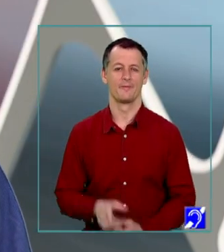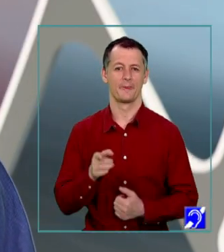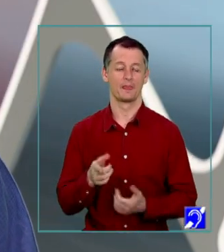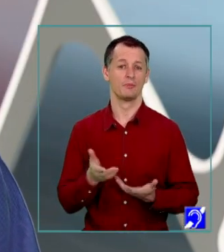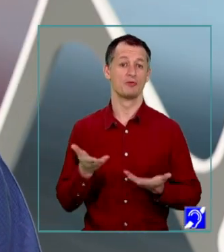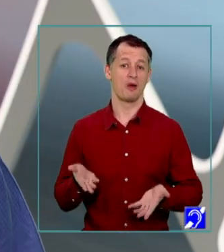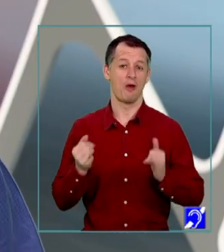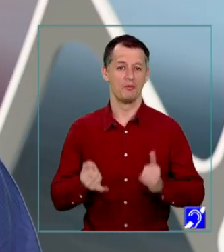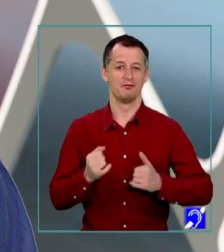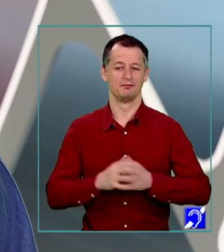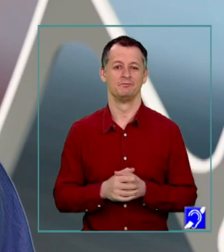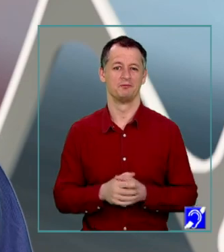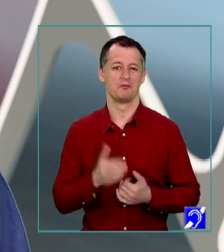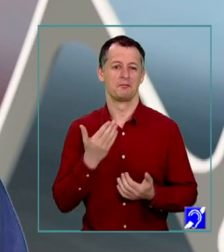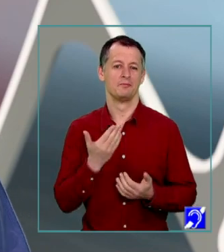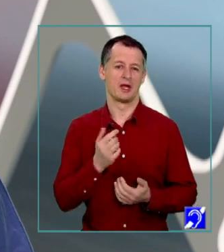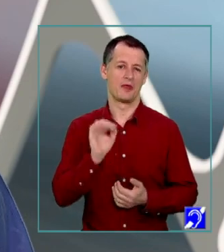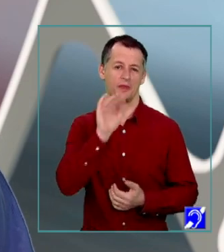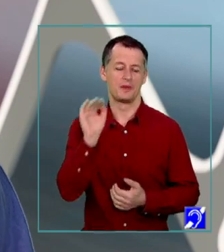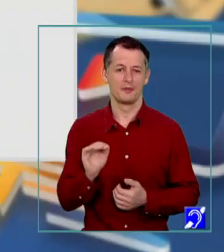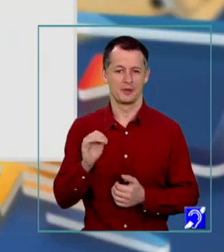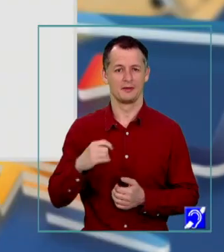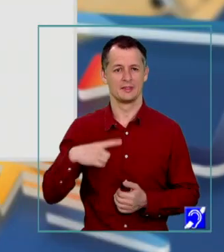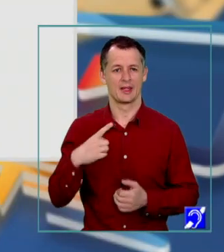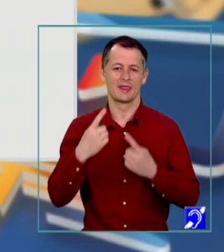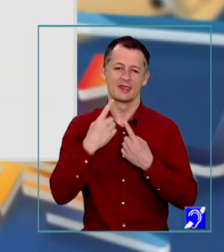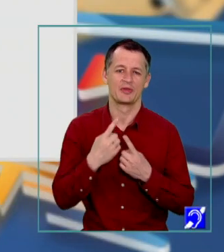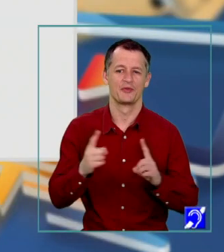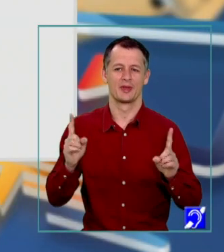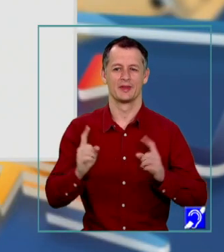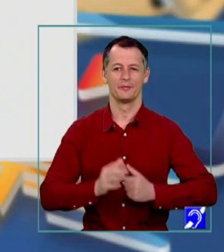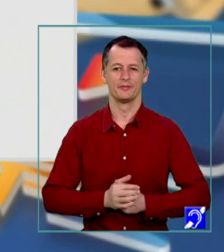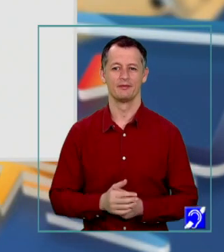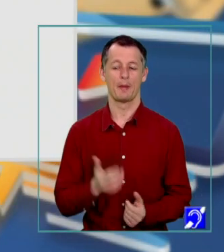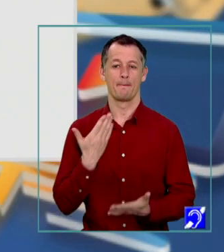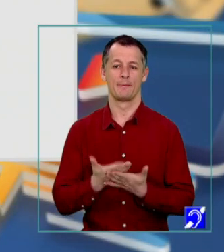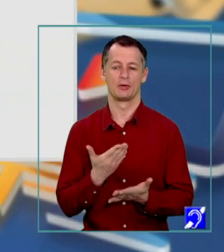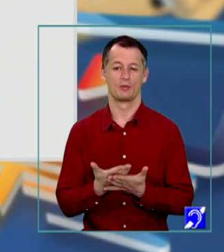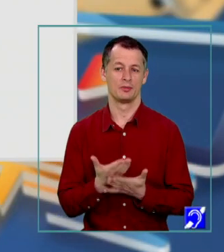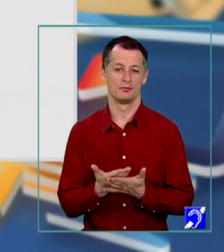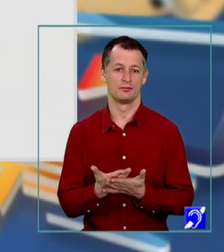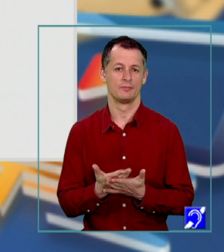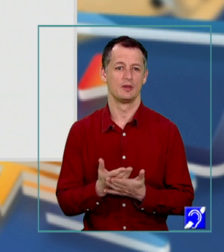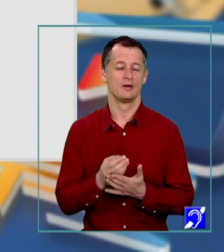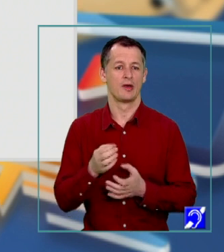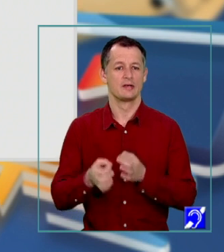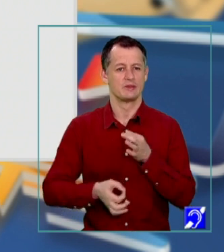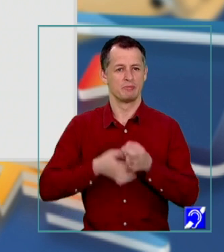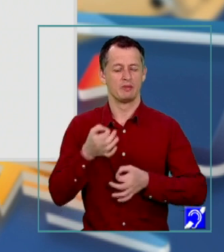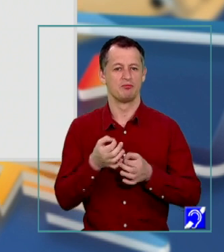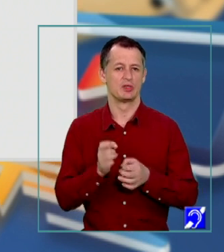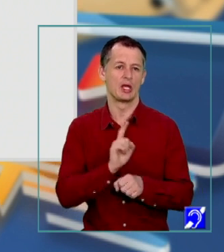aspectul întrebării este oarecum diferit, pentru că face trimitere la niște noțiuni